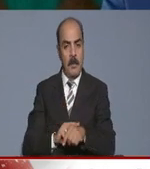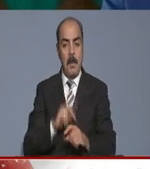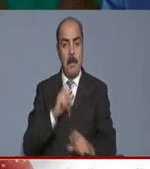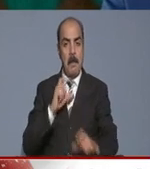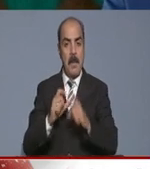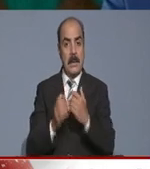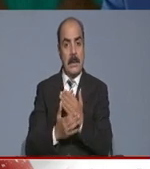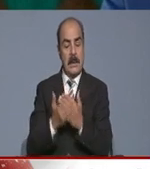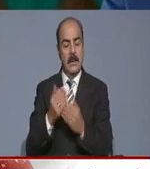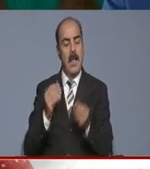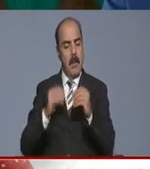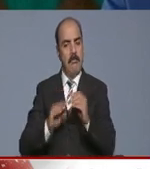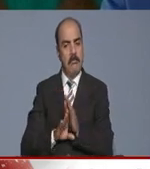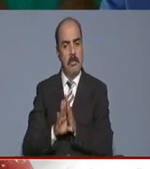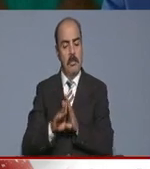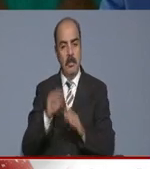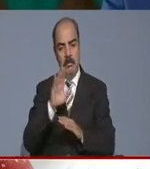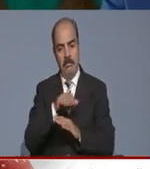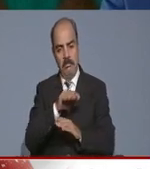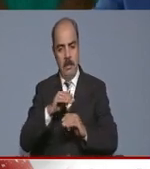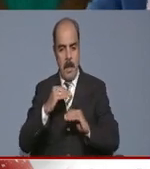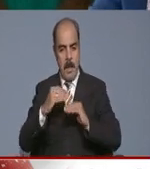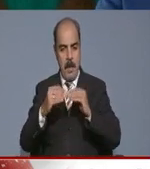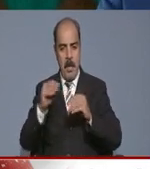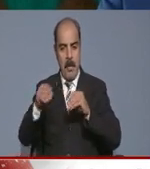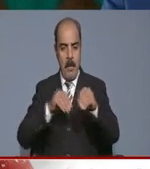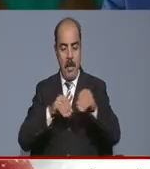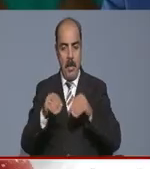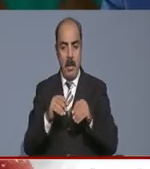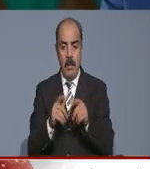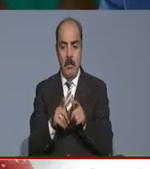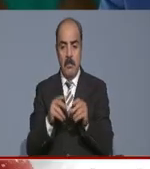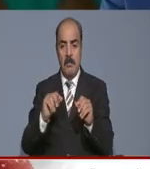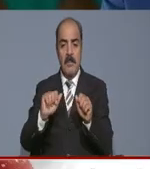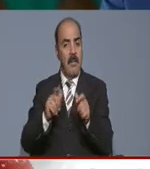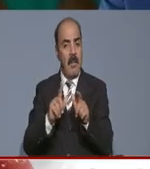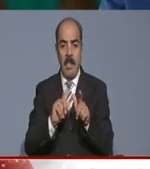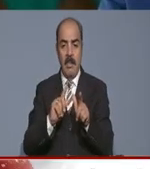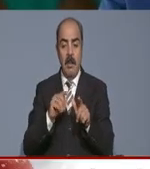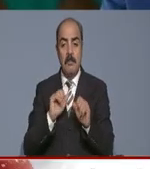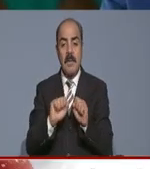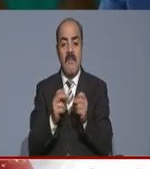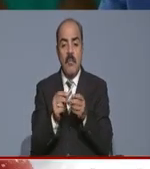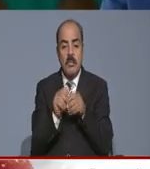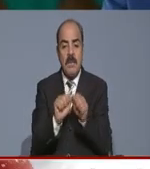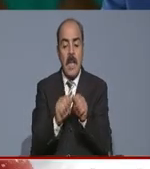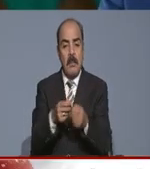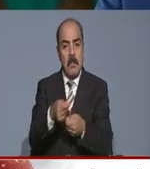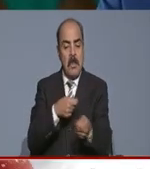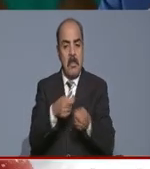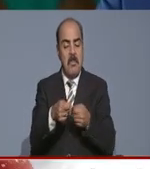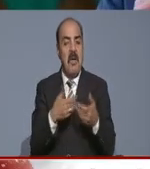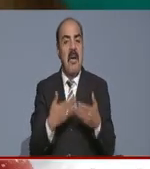الجديد سيضع بعض الخطوط للتبادل بالعملة المحلية مما يقلل من